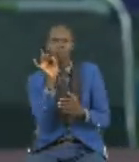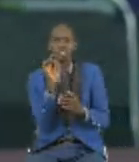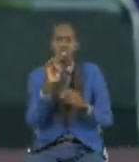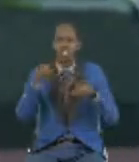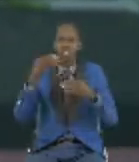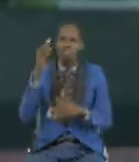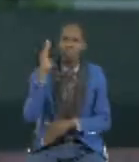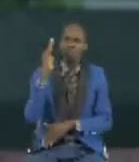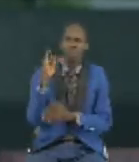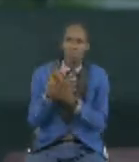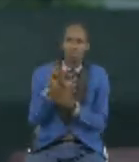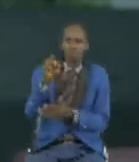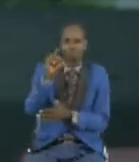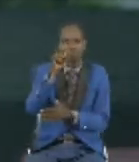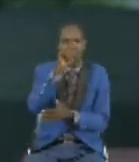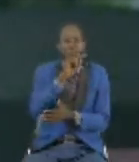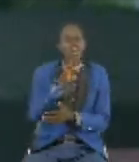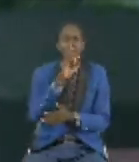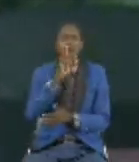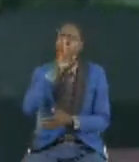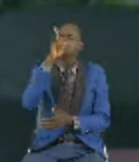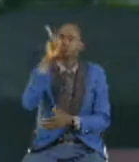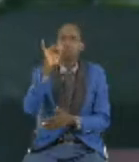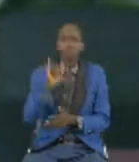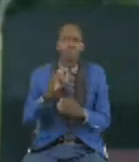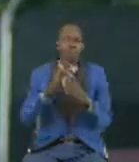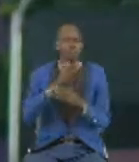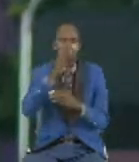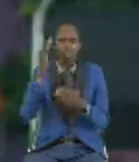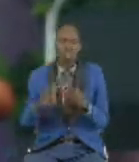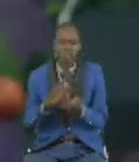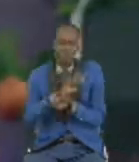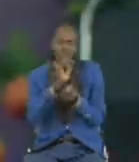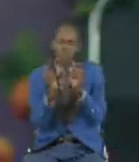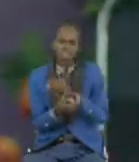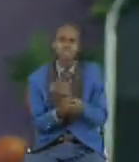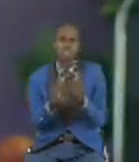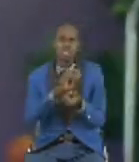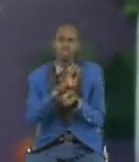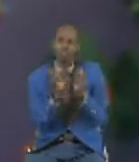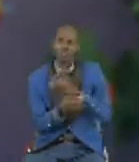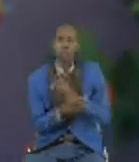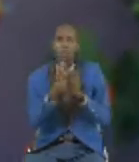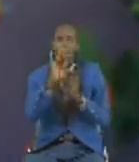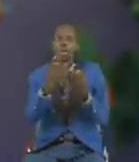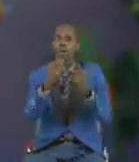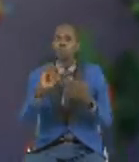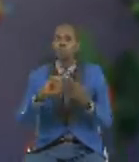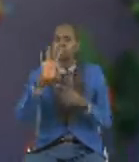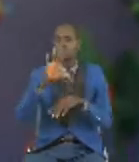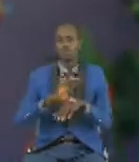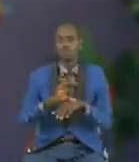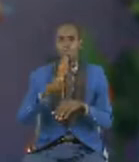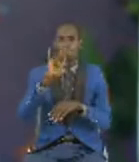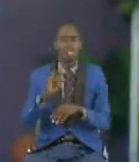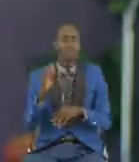que leur vie ont été totalement convertie, totalement transformée en venant à ton église, en